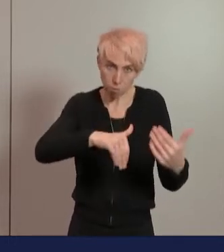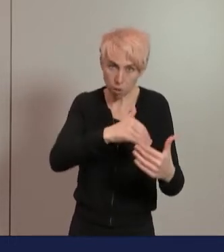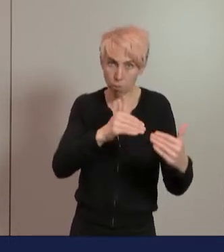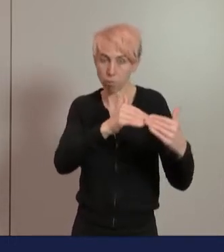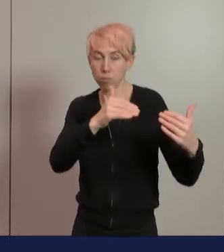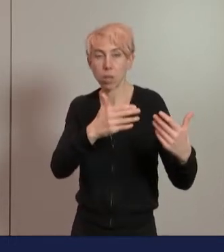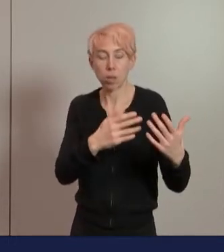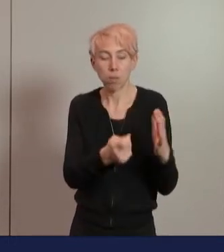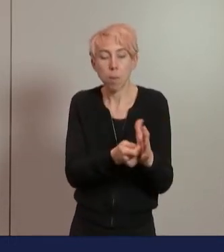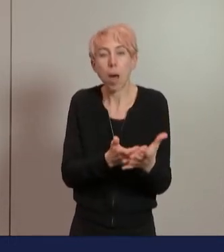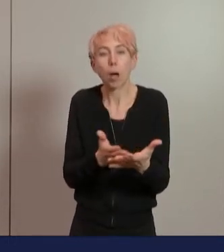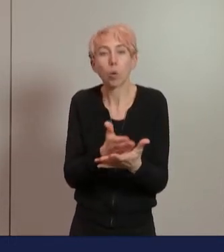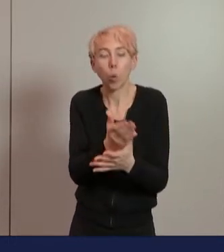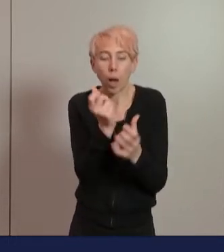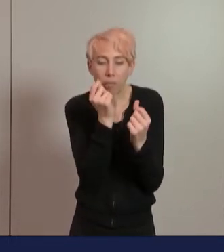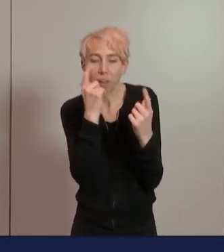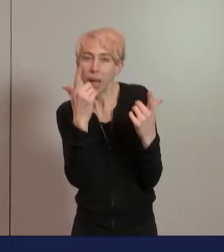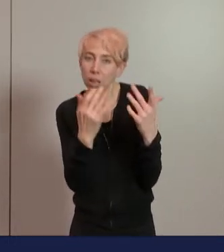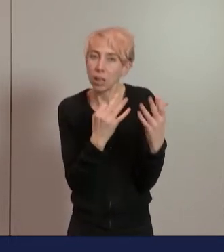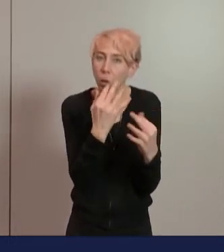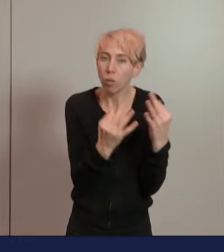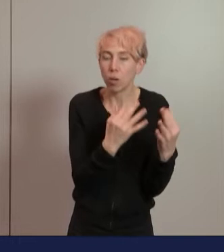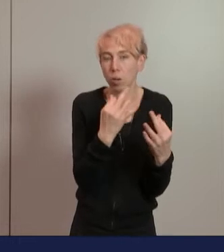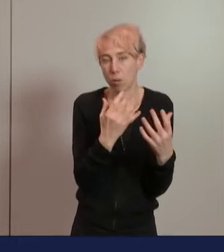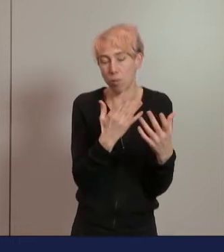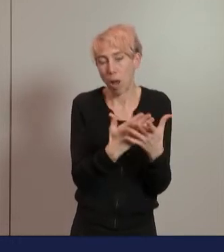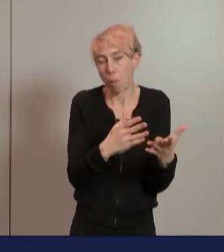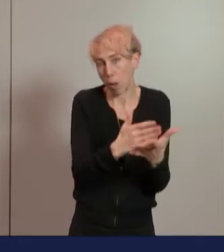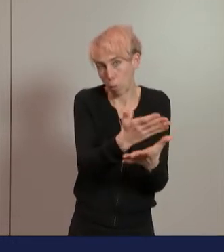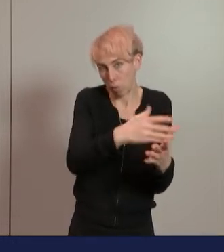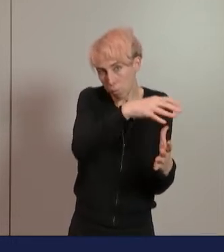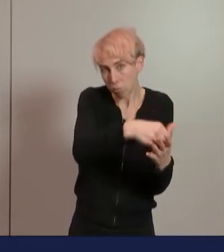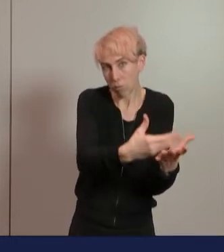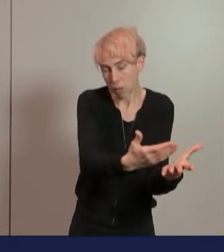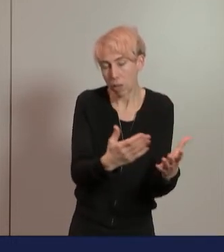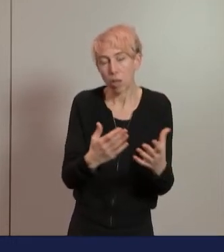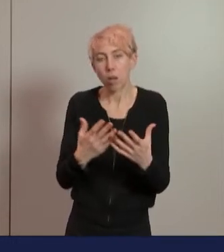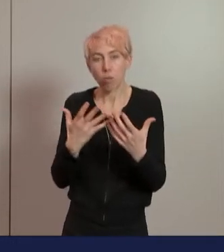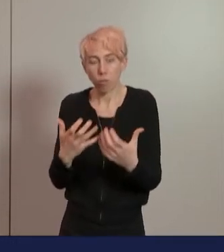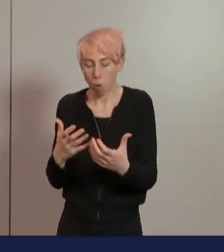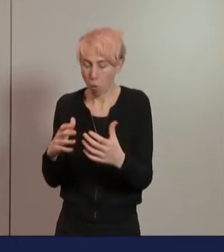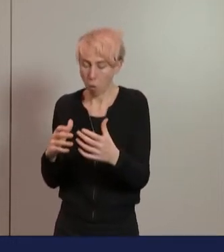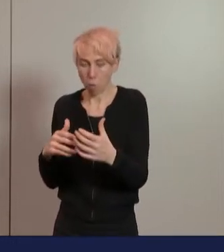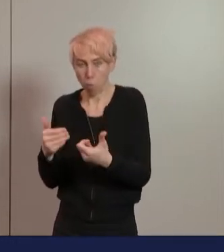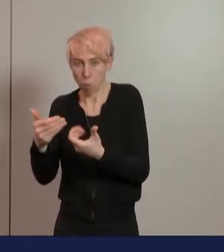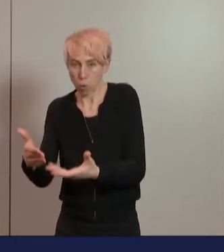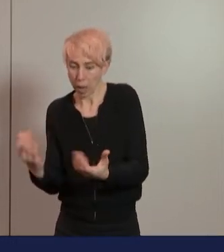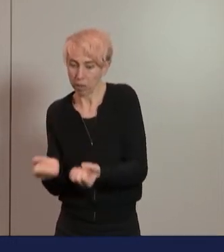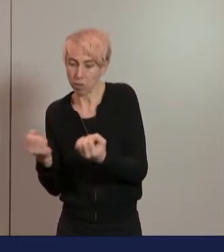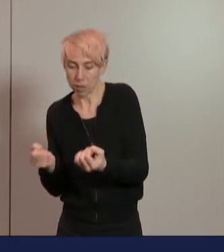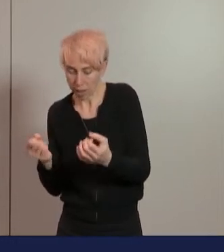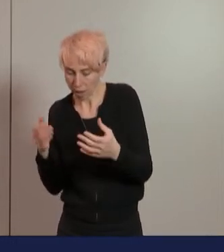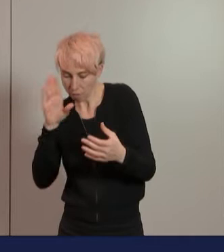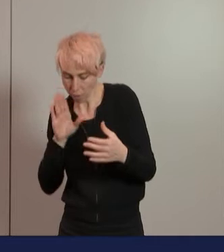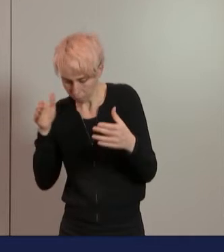d'éveil et d'initiation globalisée musique et danse. Proposition de format pédagogique exclusivement féminin. À